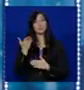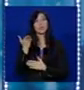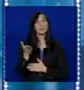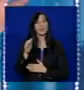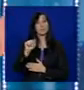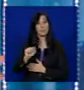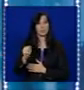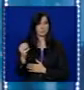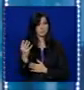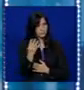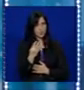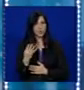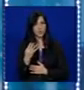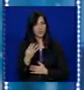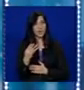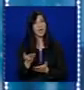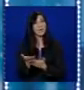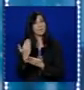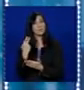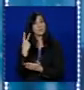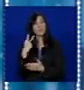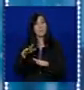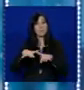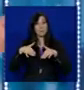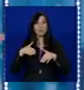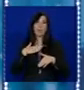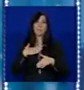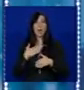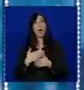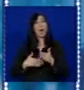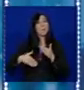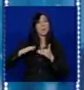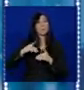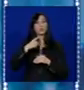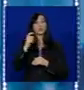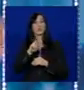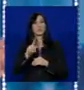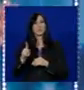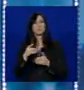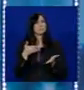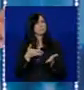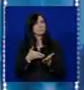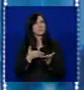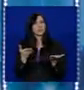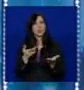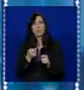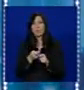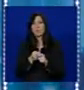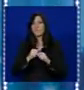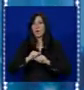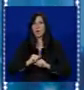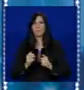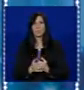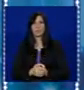партии, четирите, в предните два парламента те имаха повече от 121. Защо не съставиха кабинет?